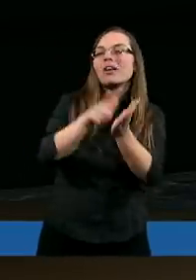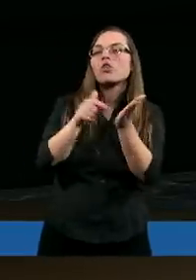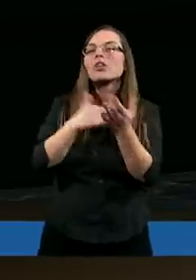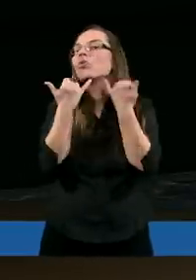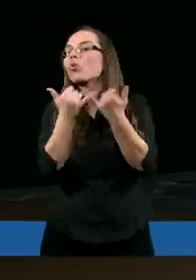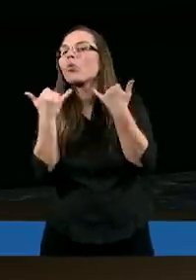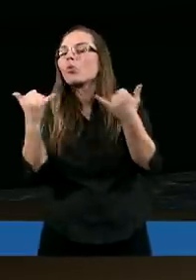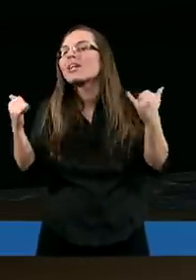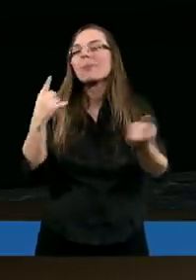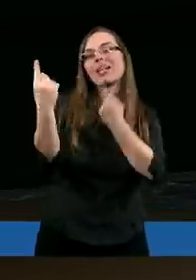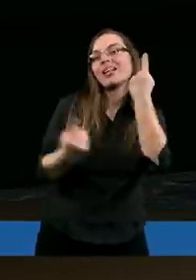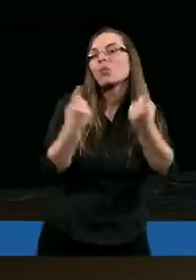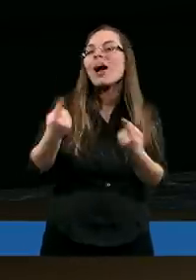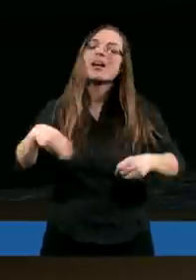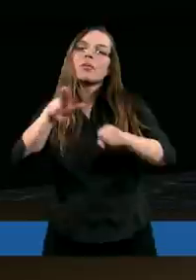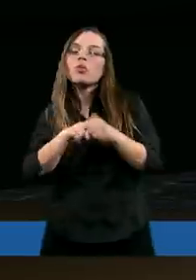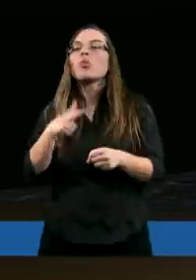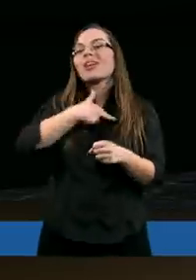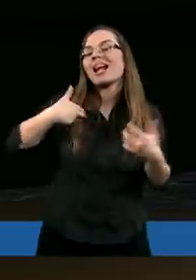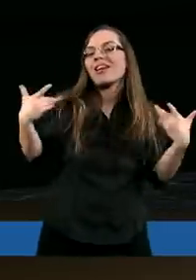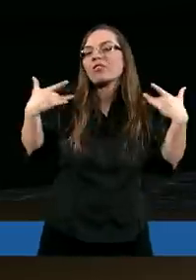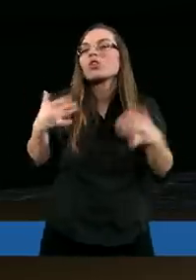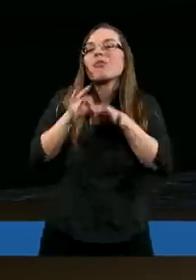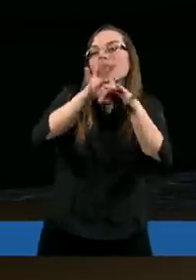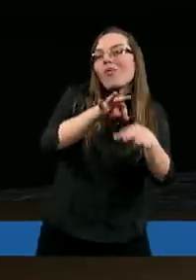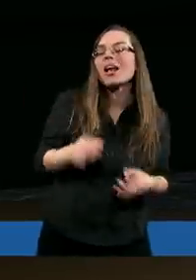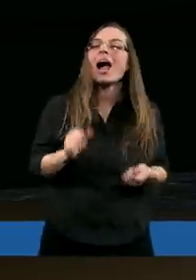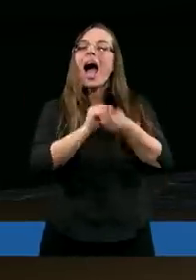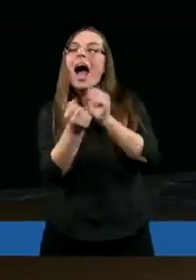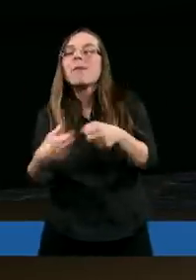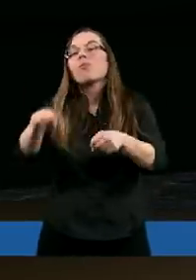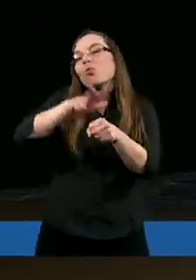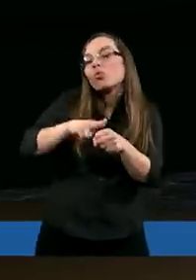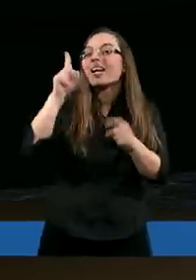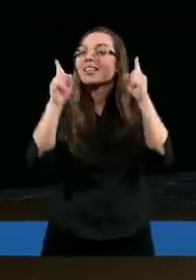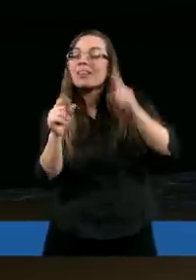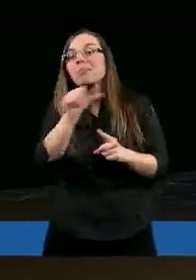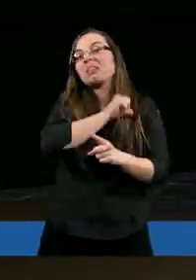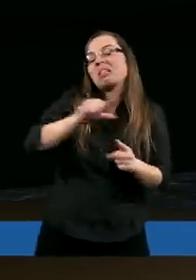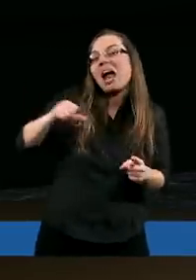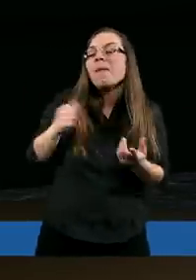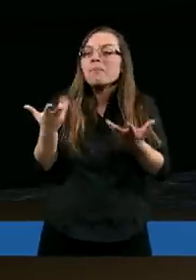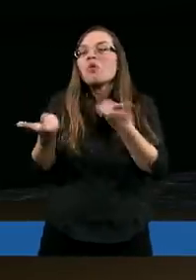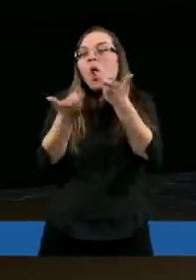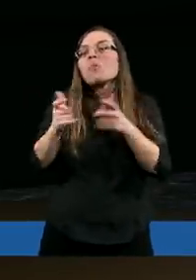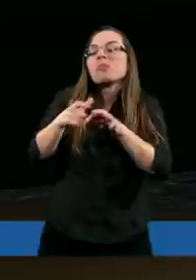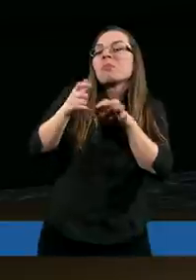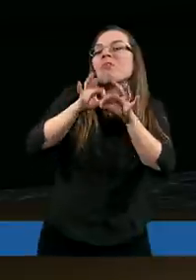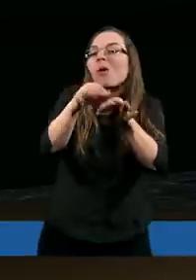różnymi sytuacjami, w które nas życie wprowadza, albo w które sami popadamy, wprowadzamy